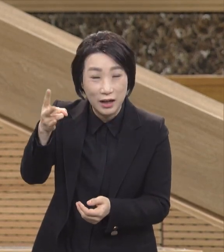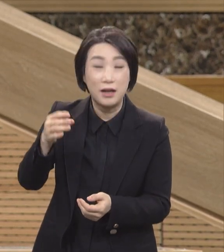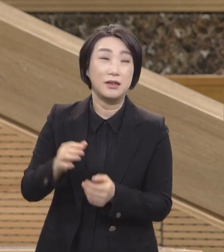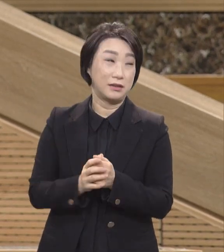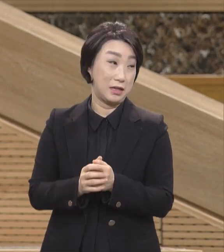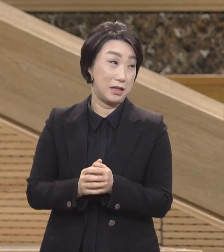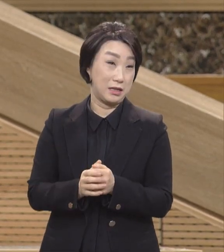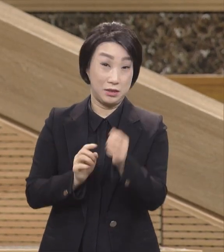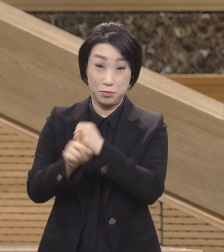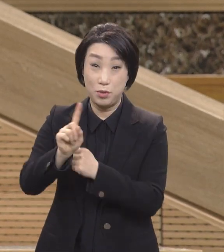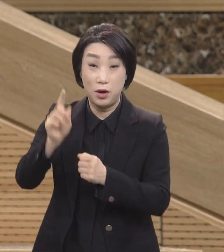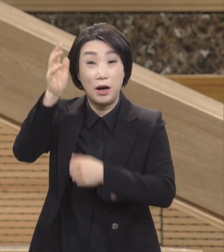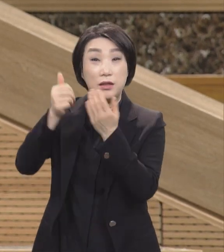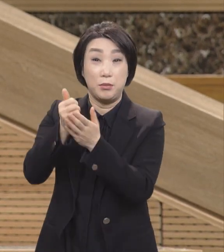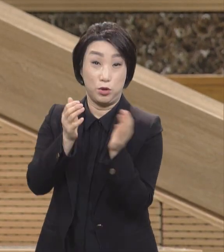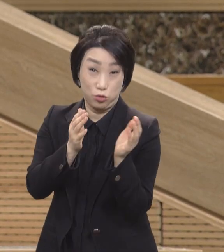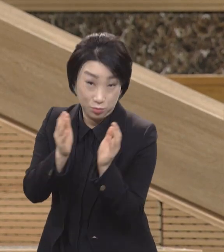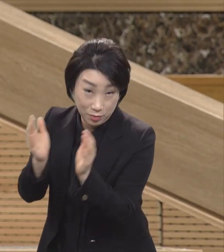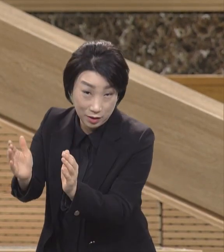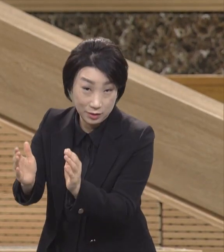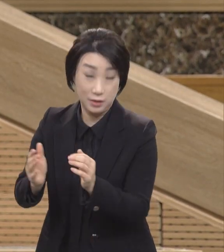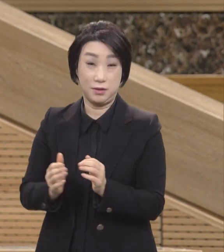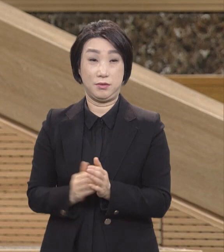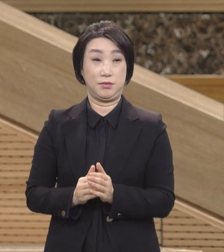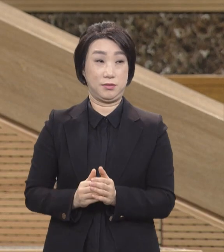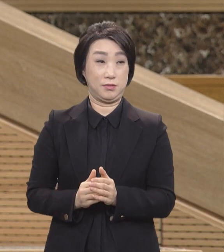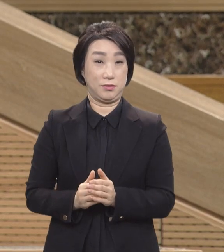하나님이 준비하셨다